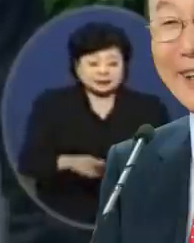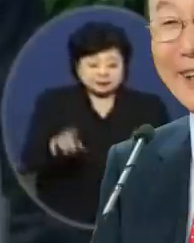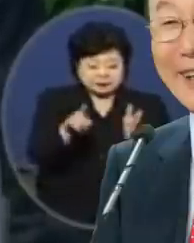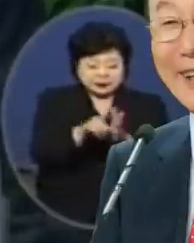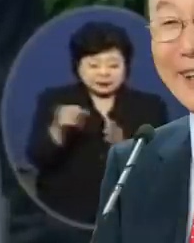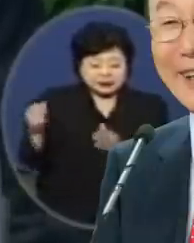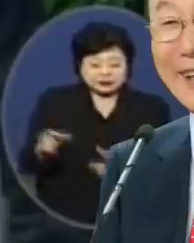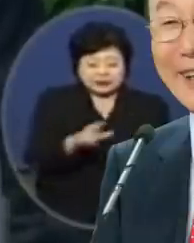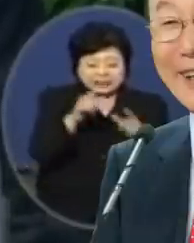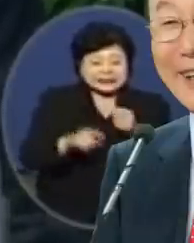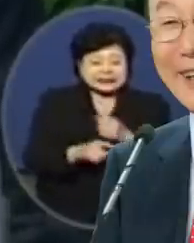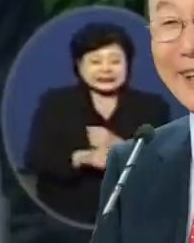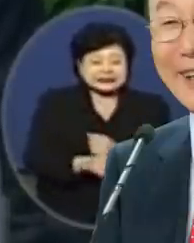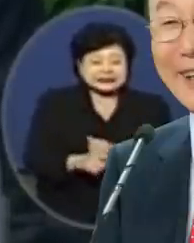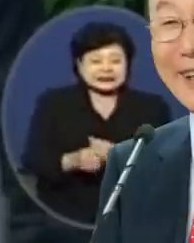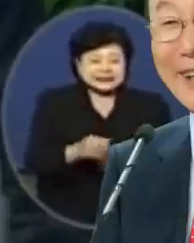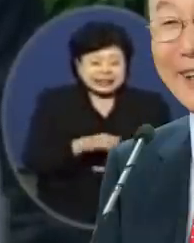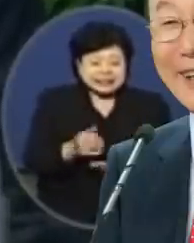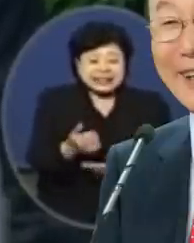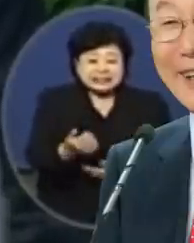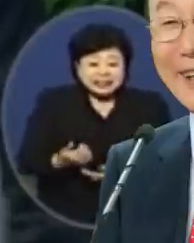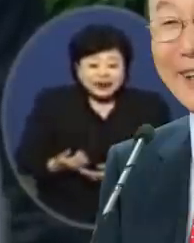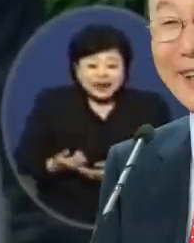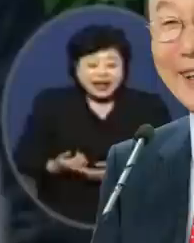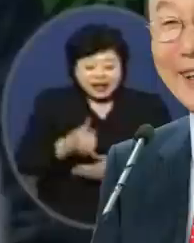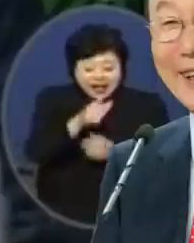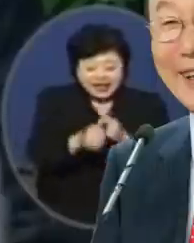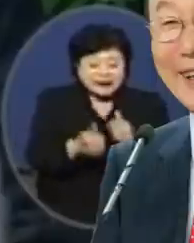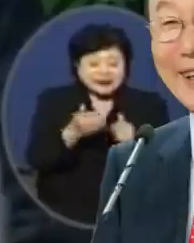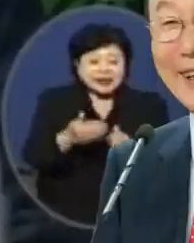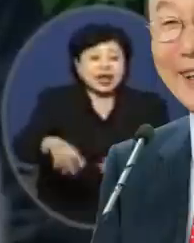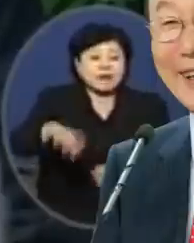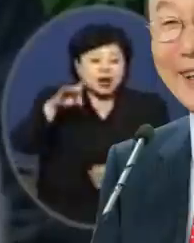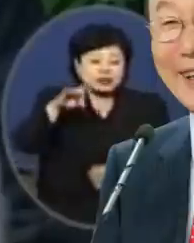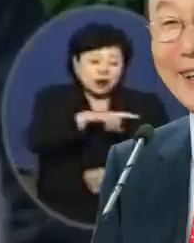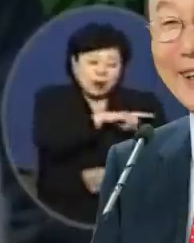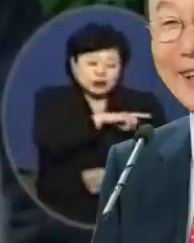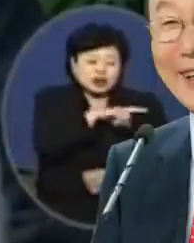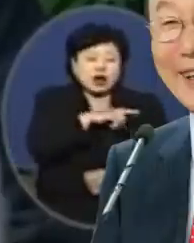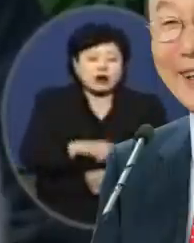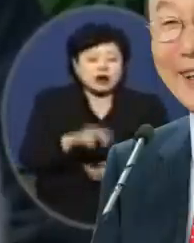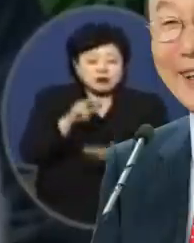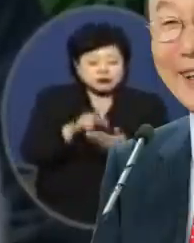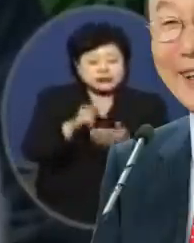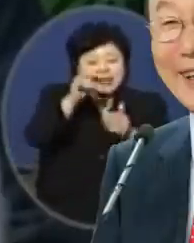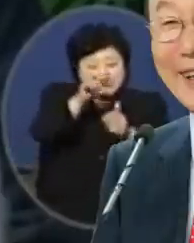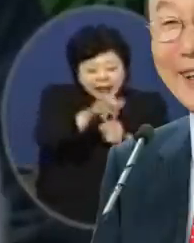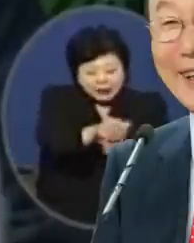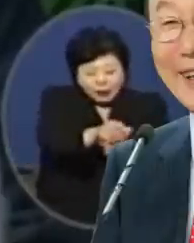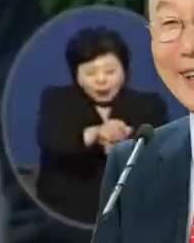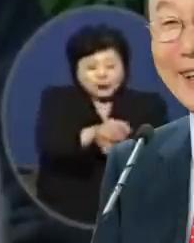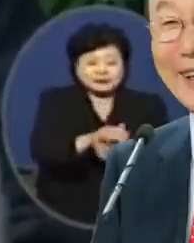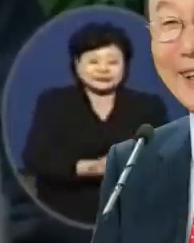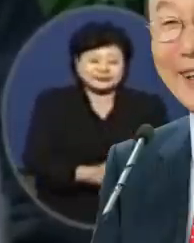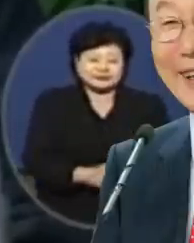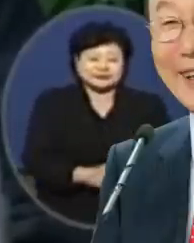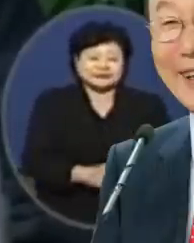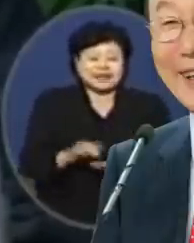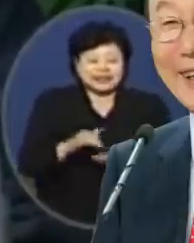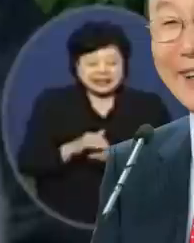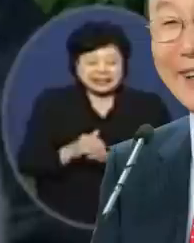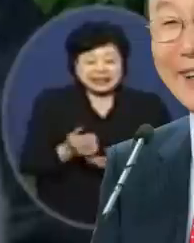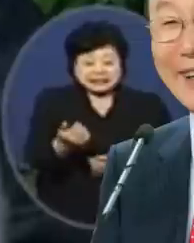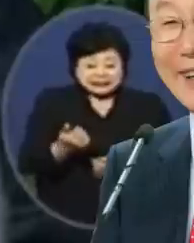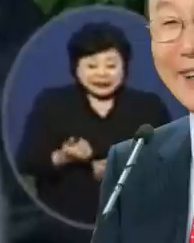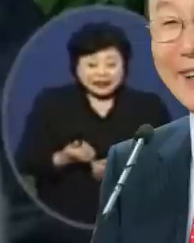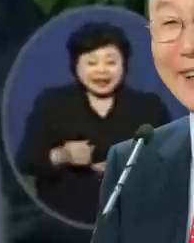믿음으로 살라는 것은 계산하기 전에 하나님께 먼저 문제를 맡기고 계산하기